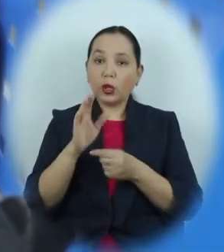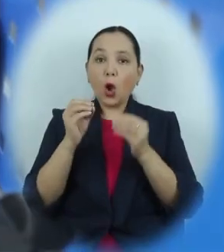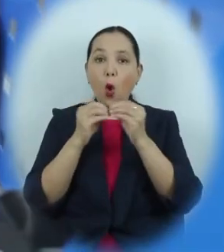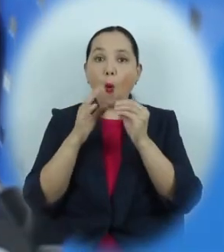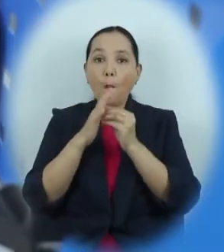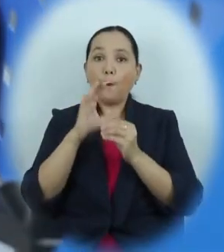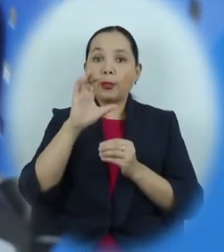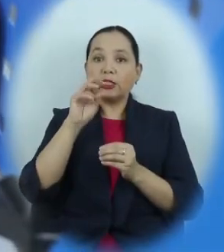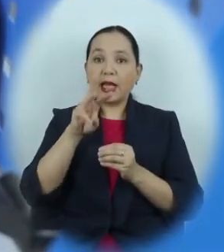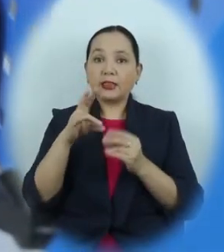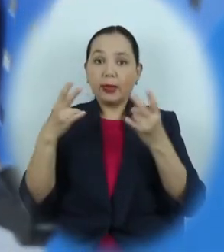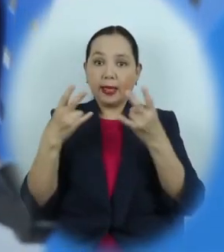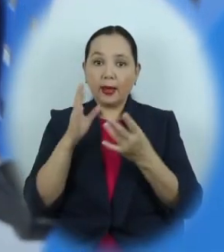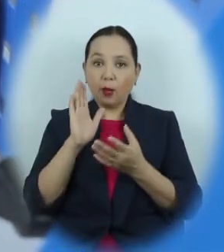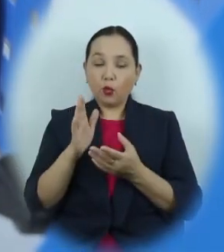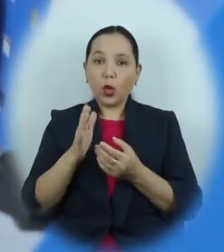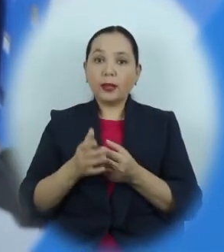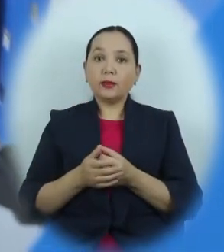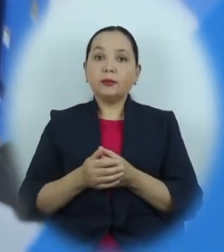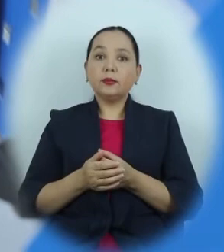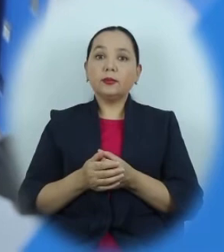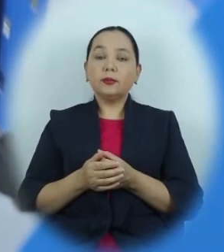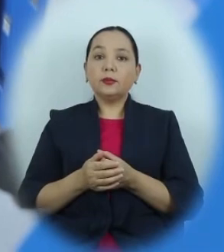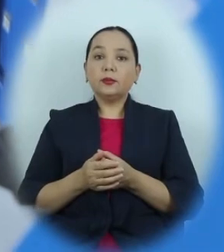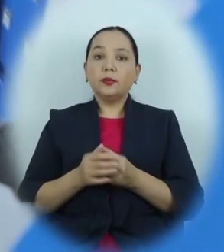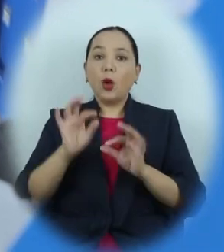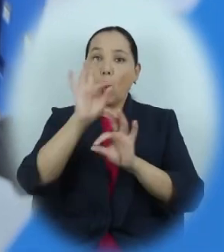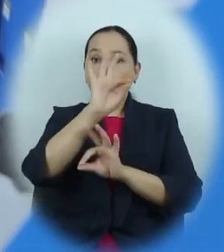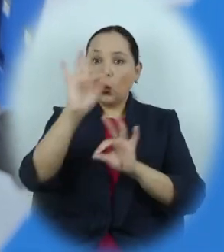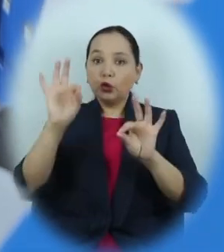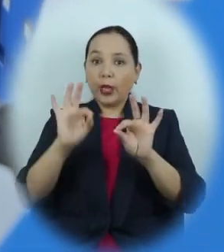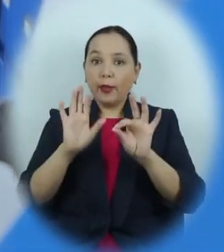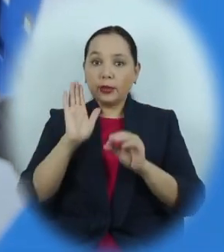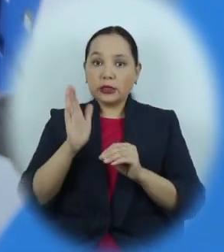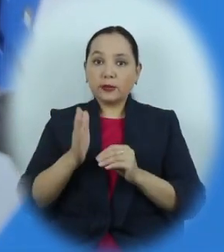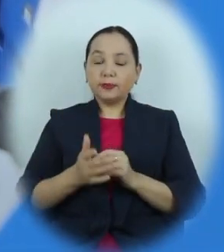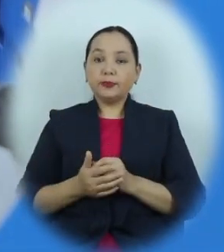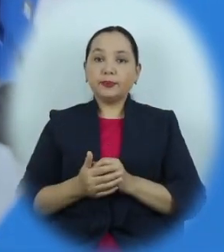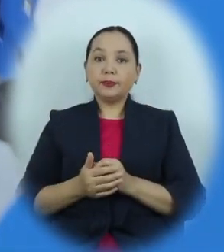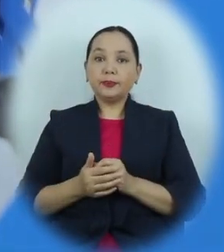15 santimetr kerak bo'ladi. Ana 15 santimetrni o'lchaymiz.